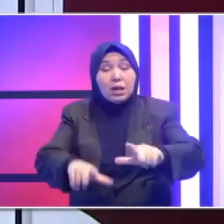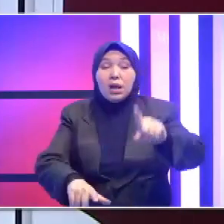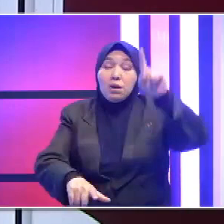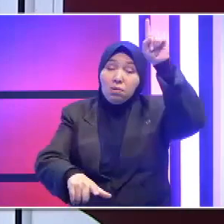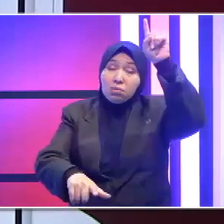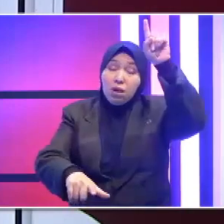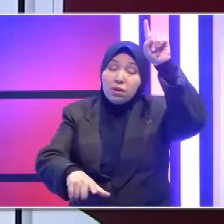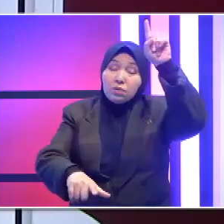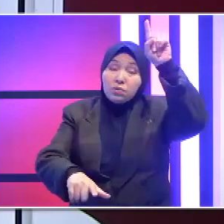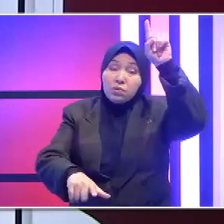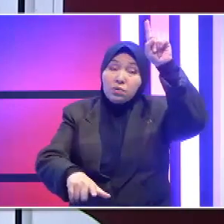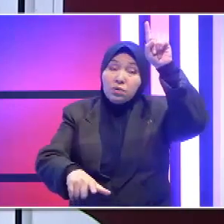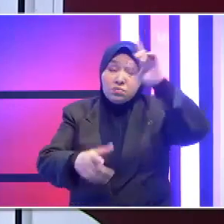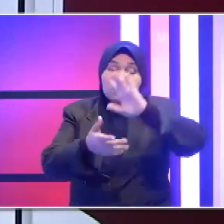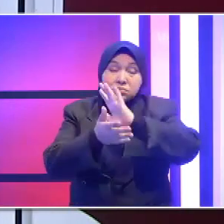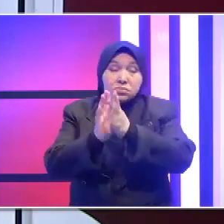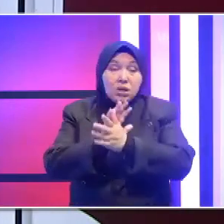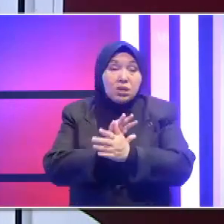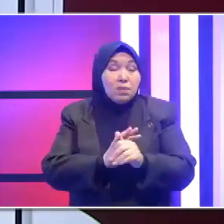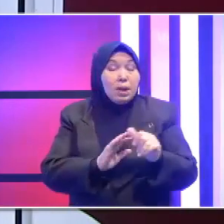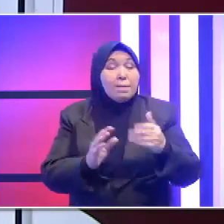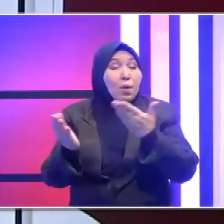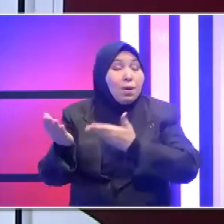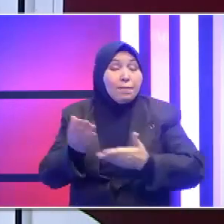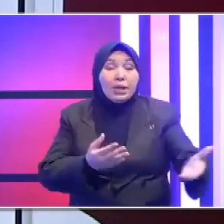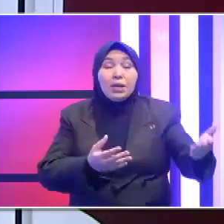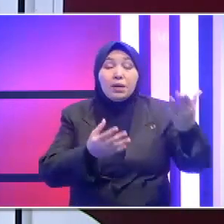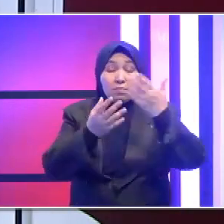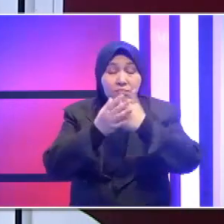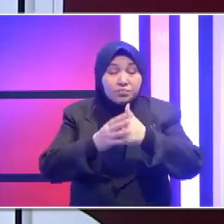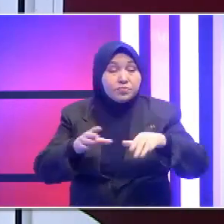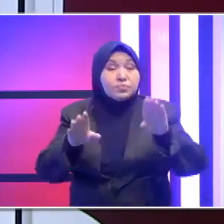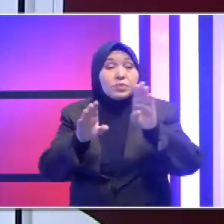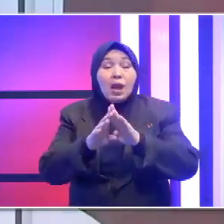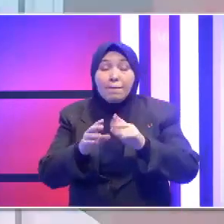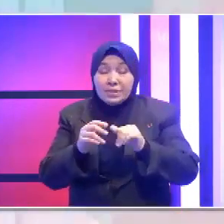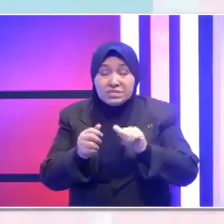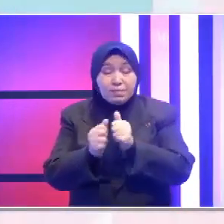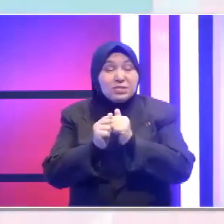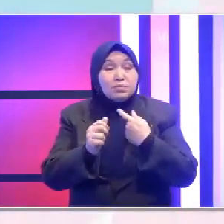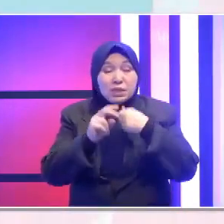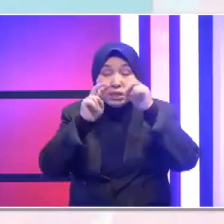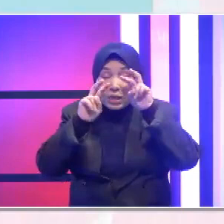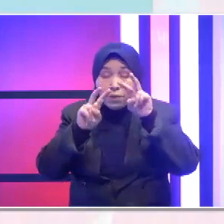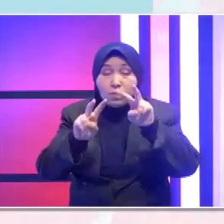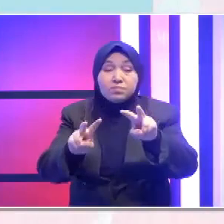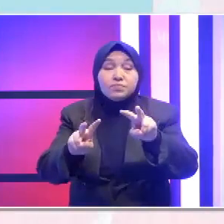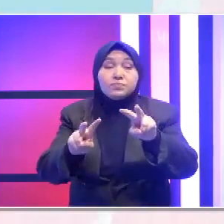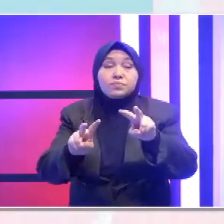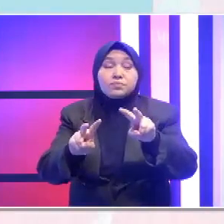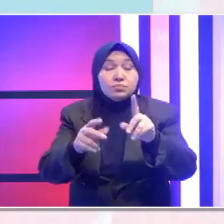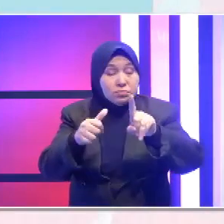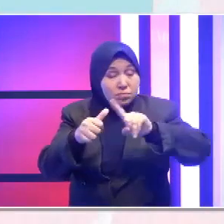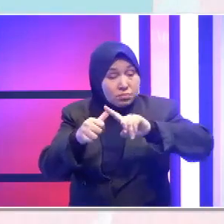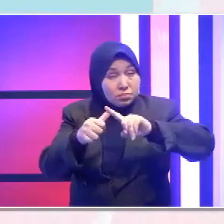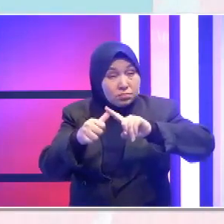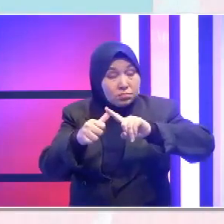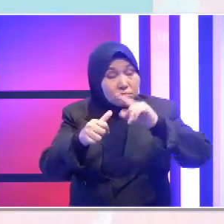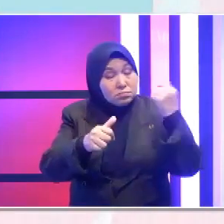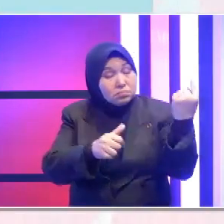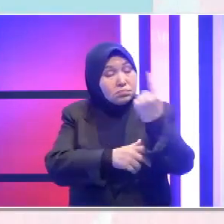Allah itu sebagai sebagai gila membawa pada resolusi kita pada hari ini sama-sama kita saksikan Hai yang pertama